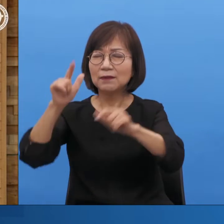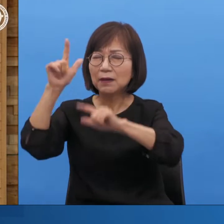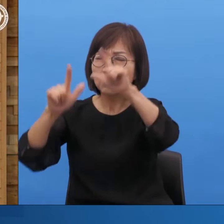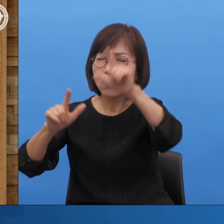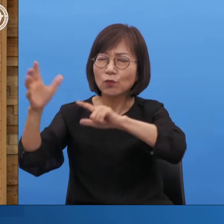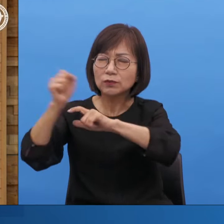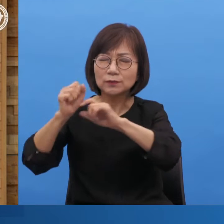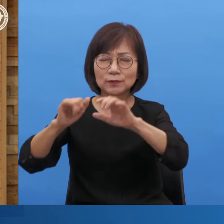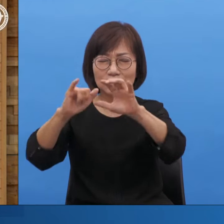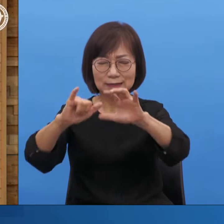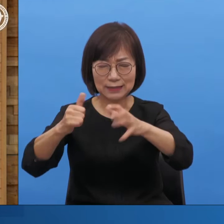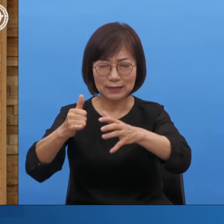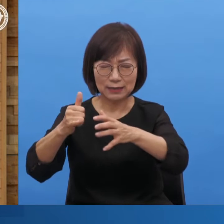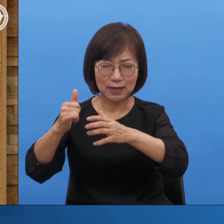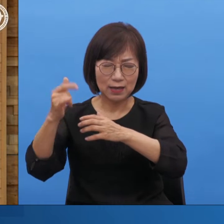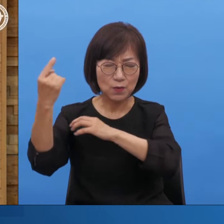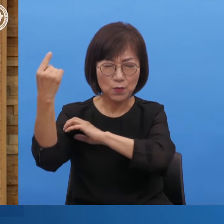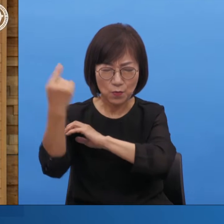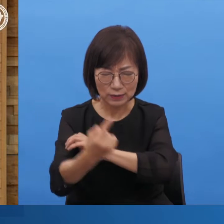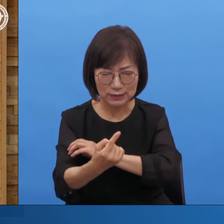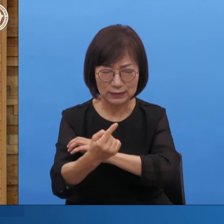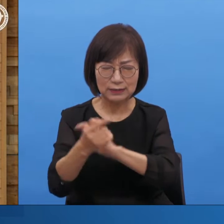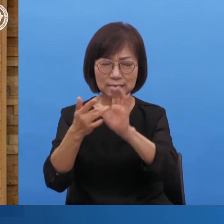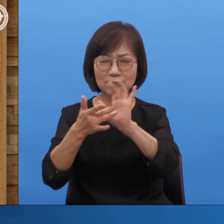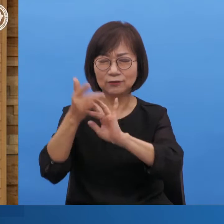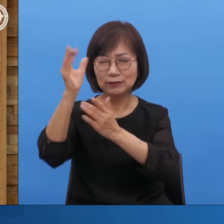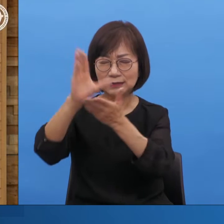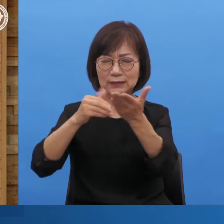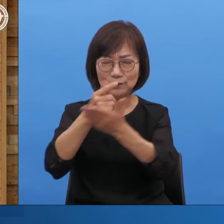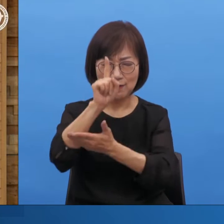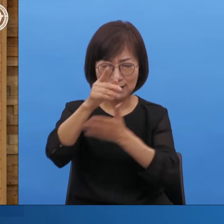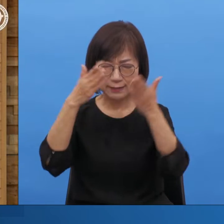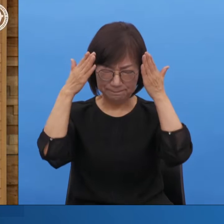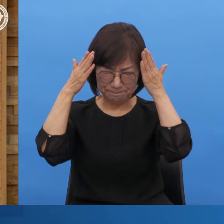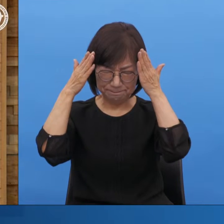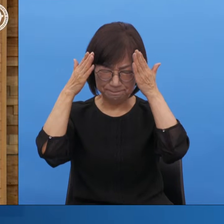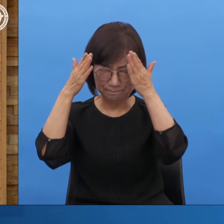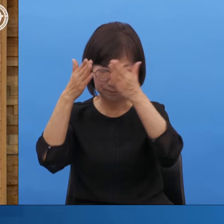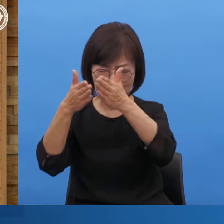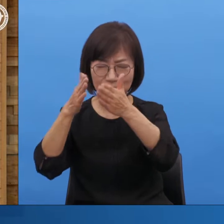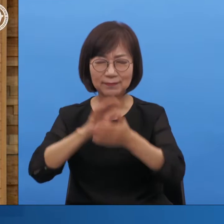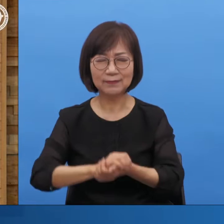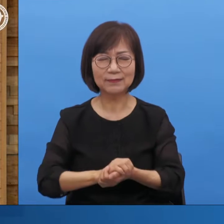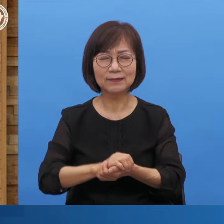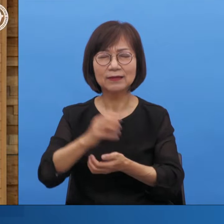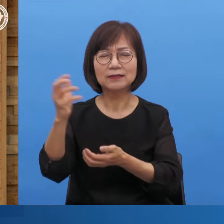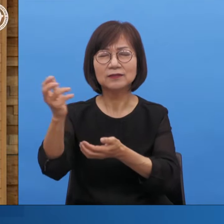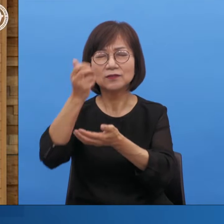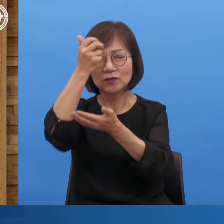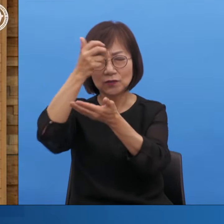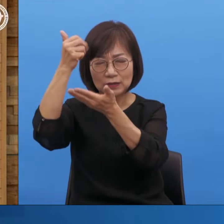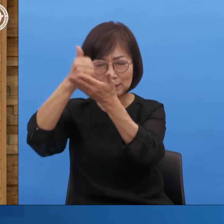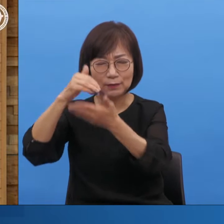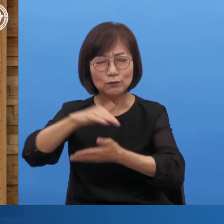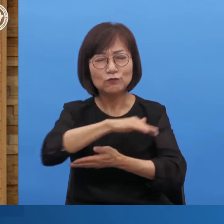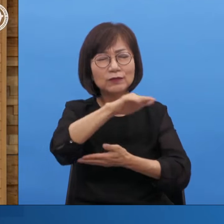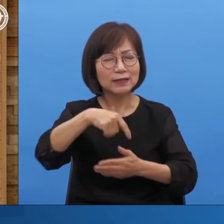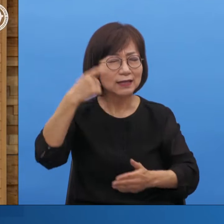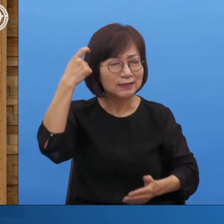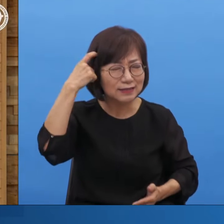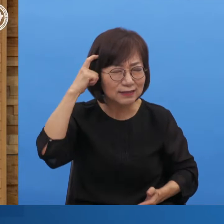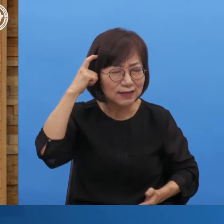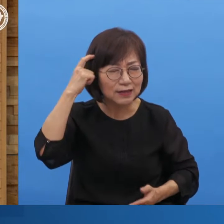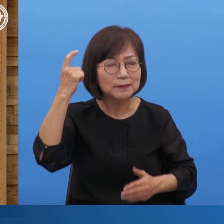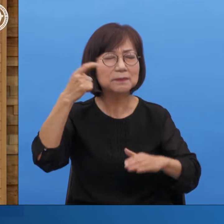그리스도 예수만 바라보며 성령께서 저희의 마음, 생각, 영혼에 충만하길 하시길 기도합니다. Even